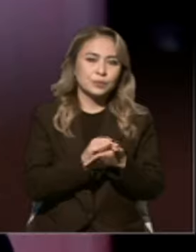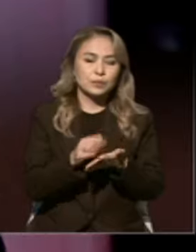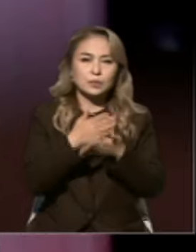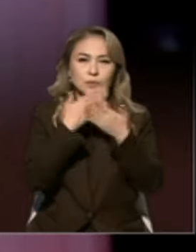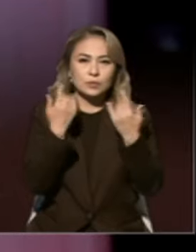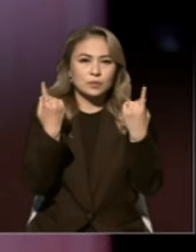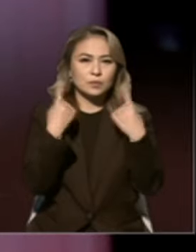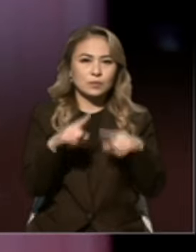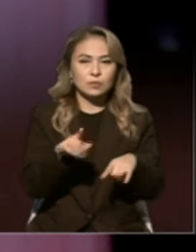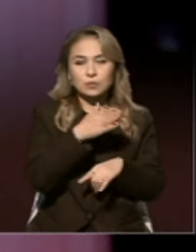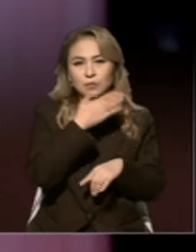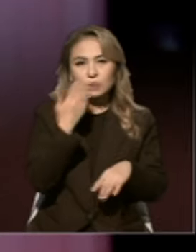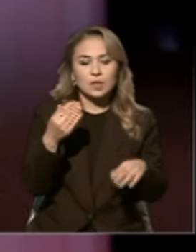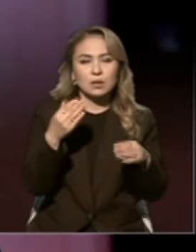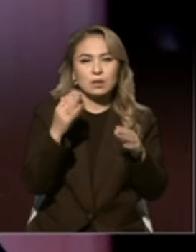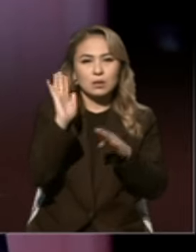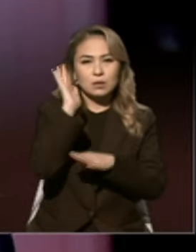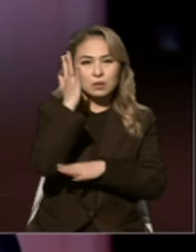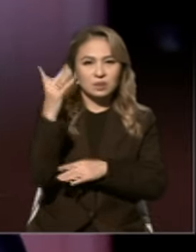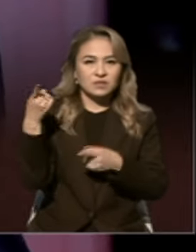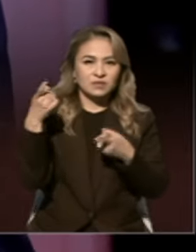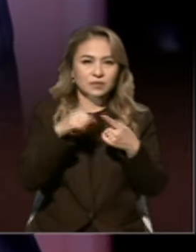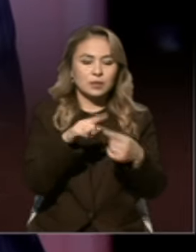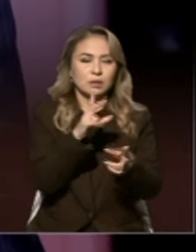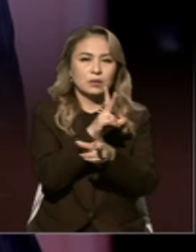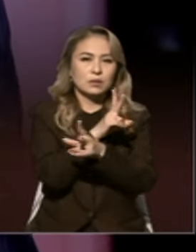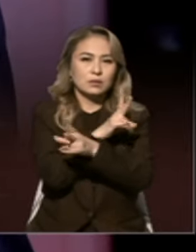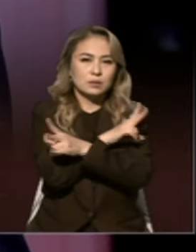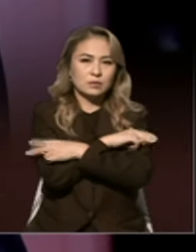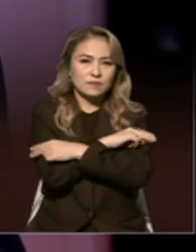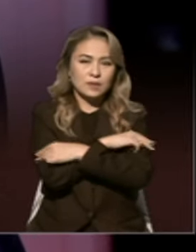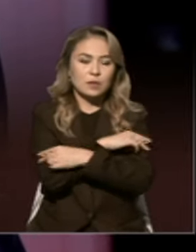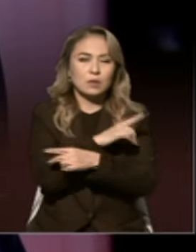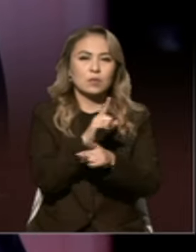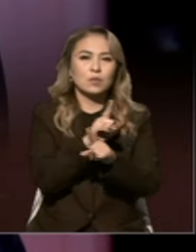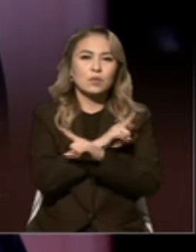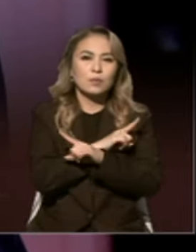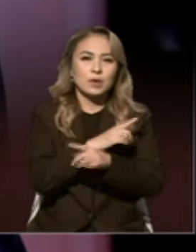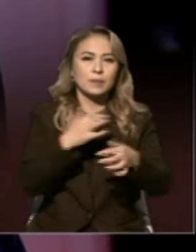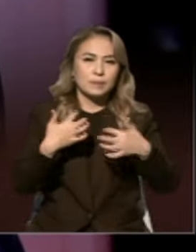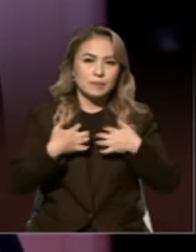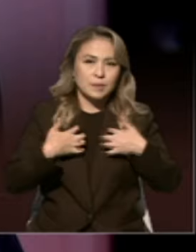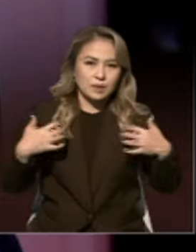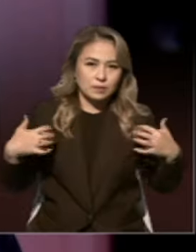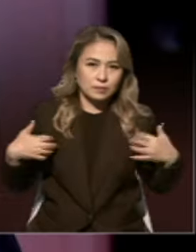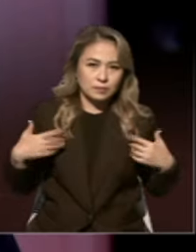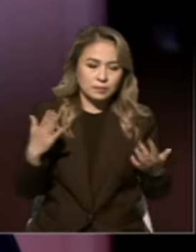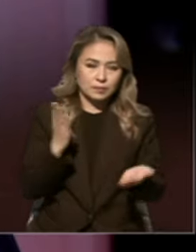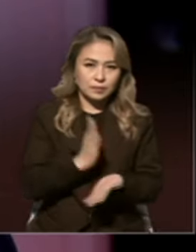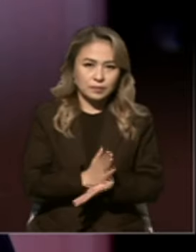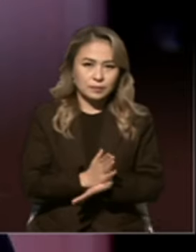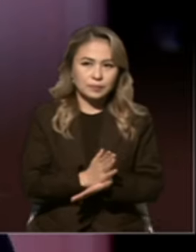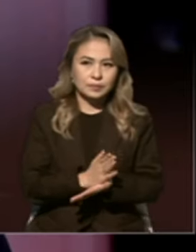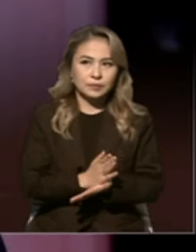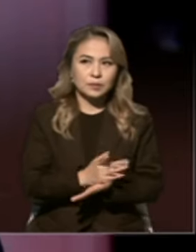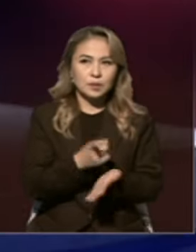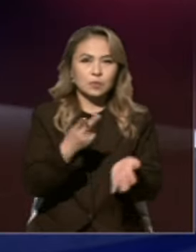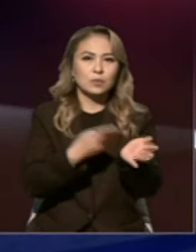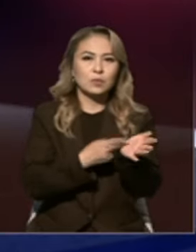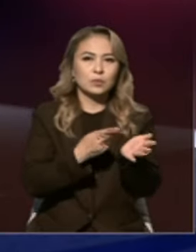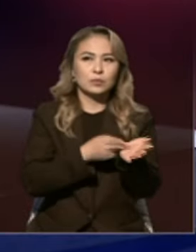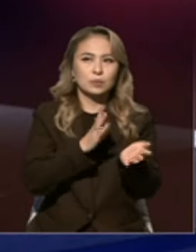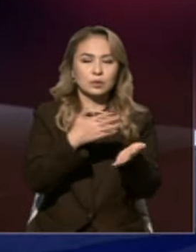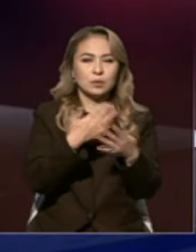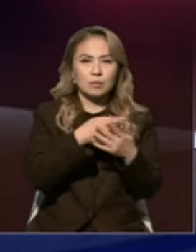тура саяжайға қатысты қазіргі қырылған мал бар ғой. Иә. Мал басы. Ол қалай дәлелдейді, 200 қой